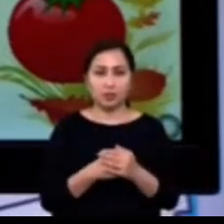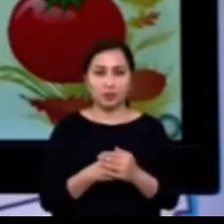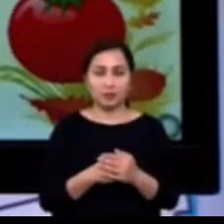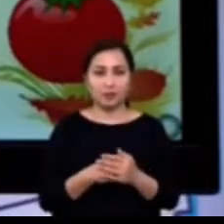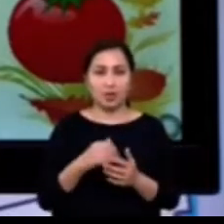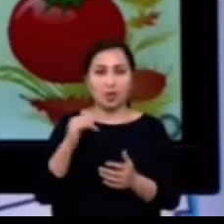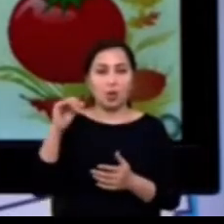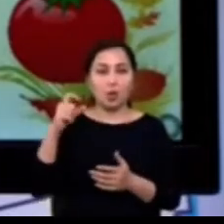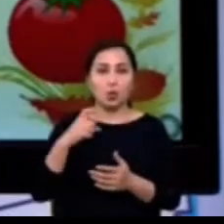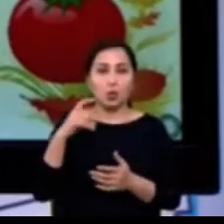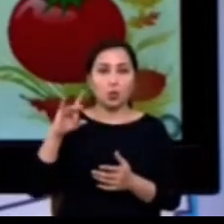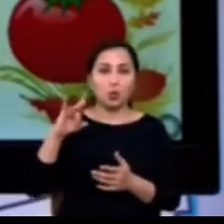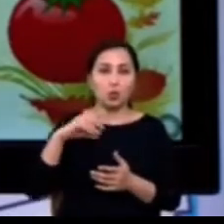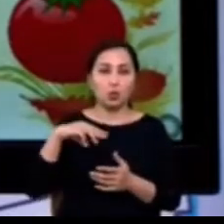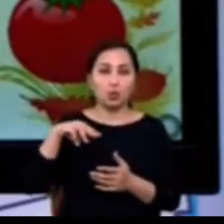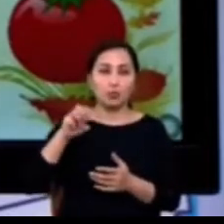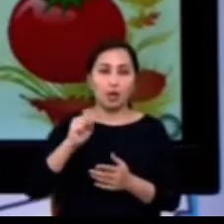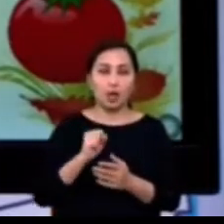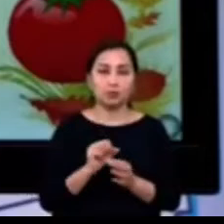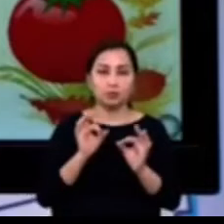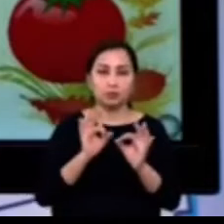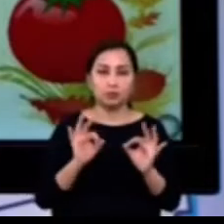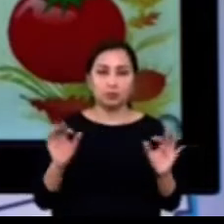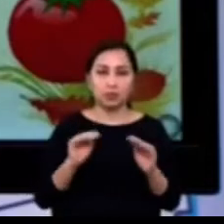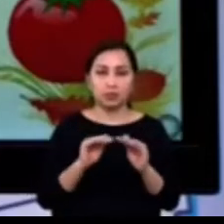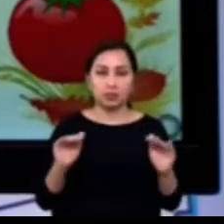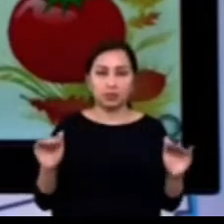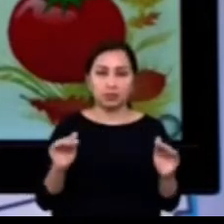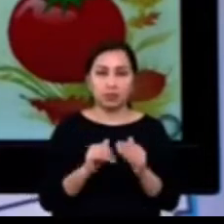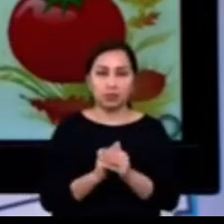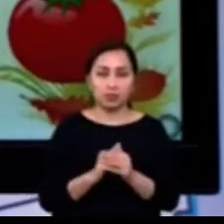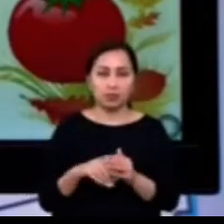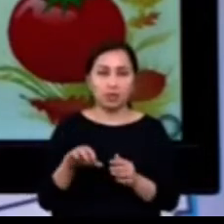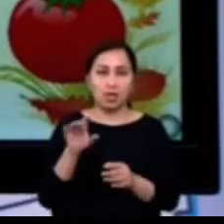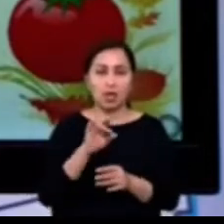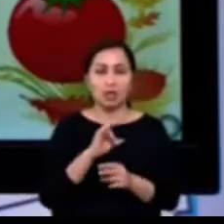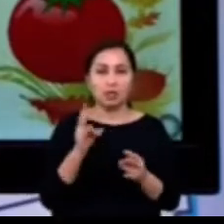А хурма? Замечательно, ребята, она должна быть в корзине.